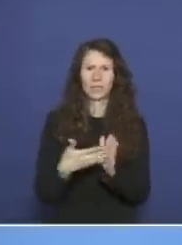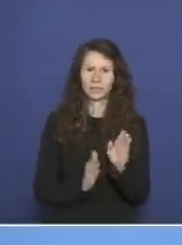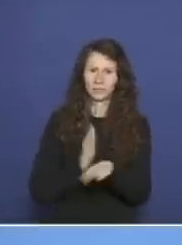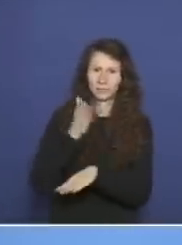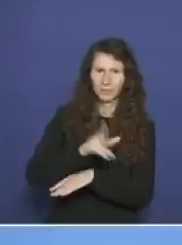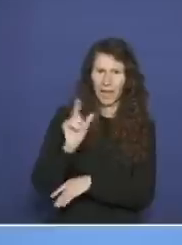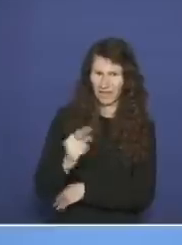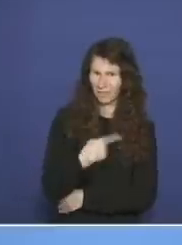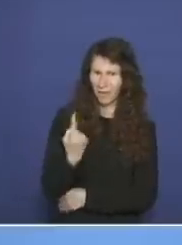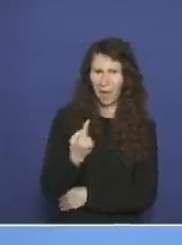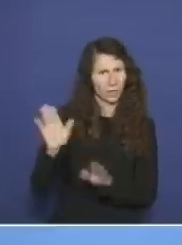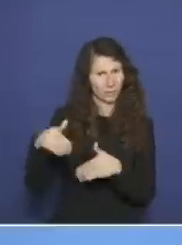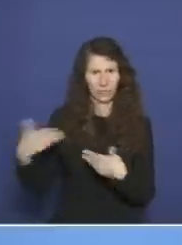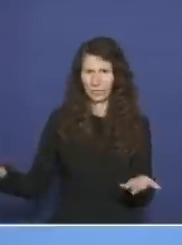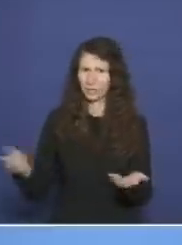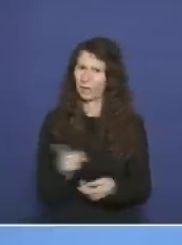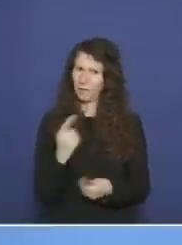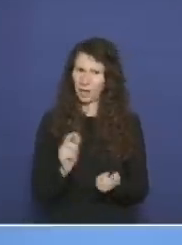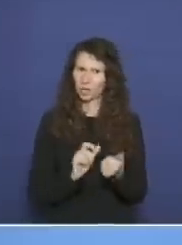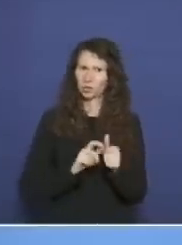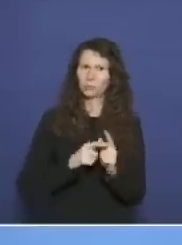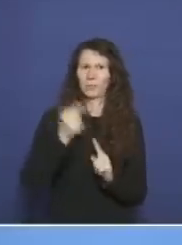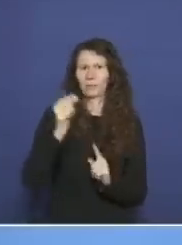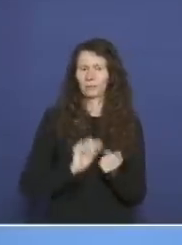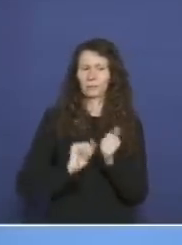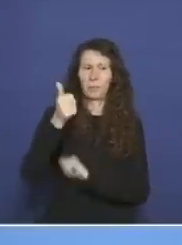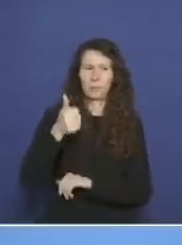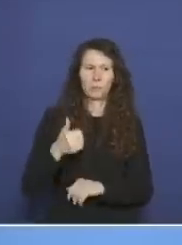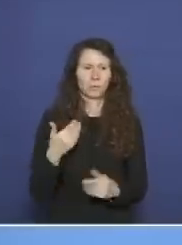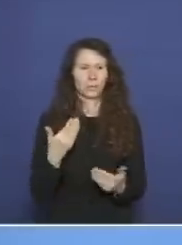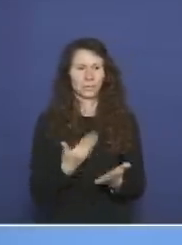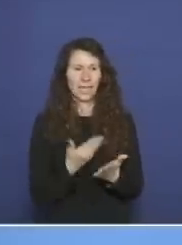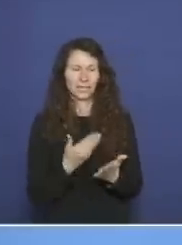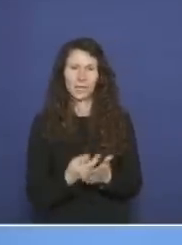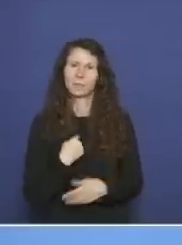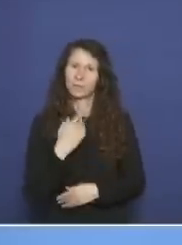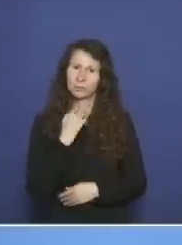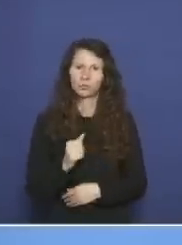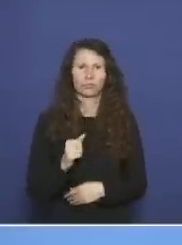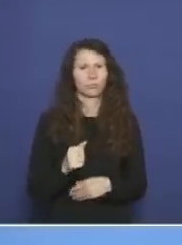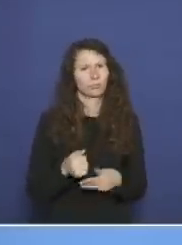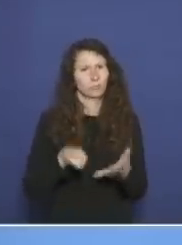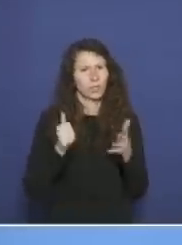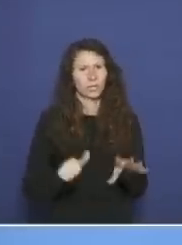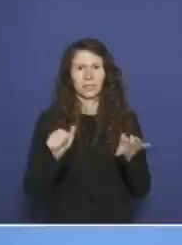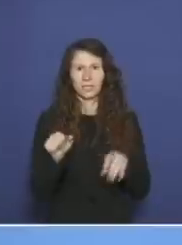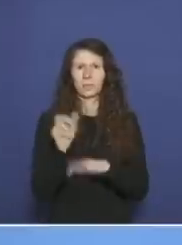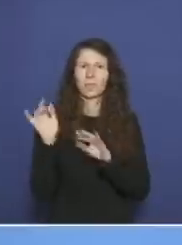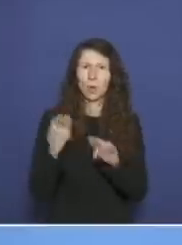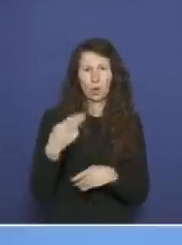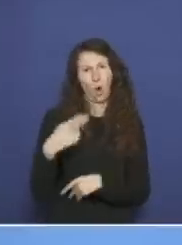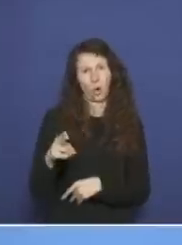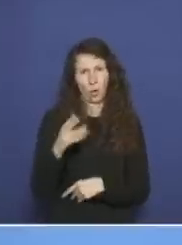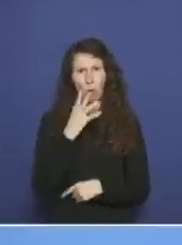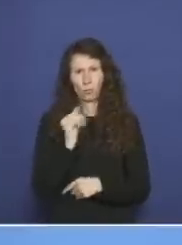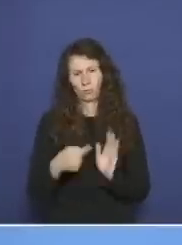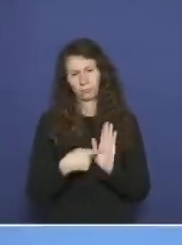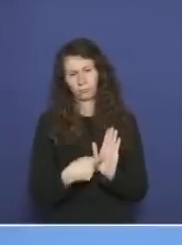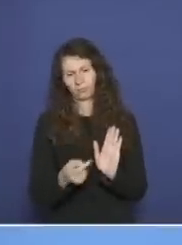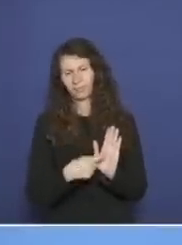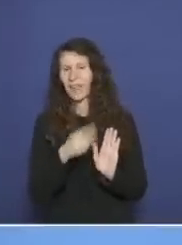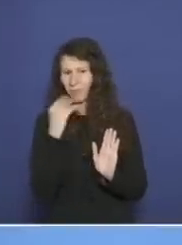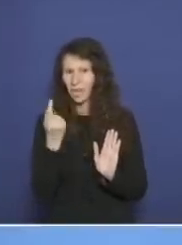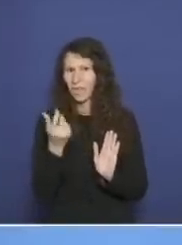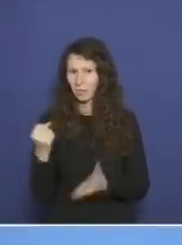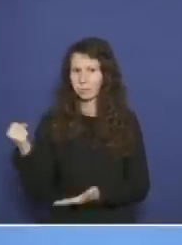wir. Kurze Nachfrage. Dafür will ich auch nochmal die 660 Millionen Euro einordnen. Das ist viel Geld. Aber wenn Sie die